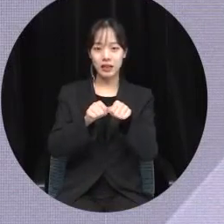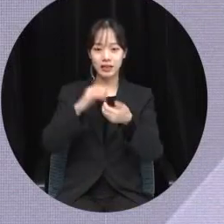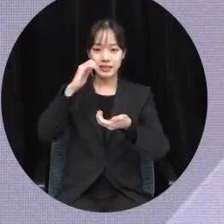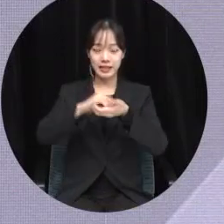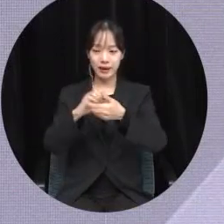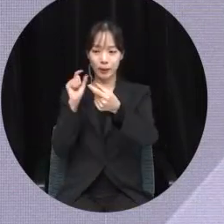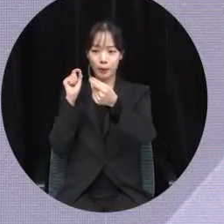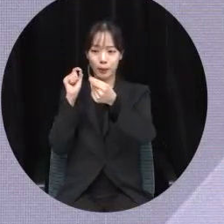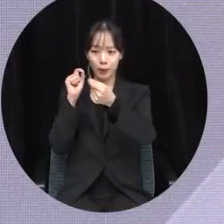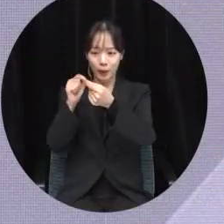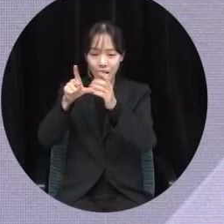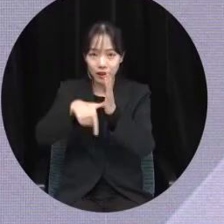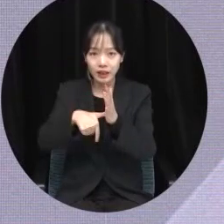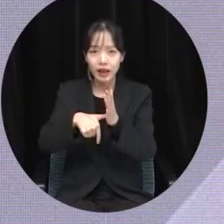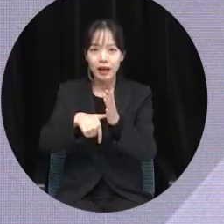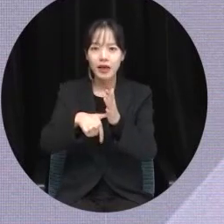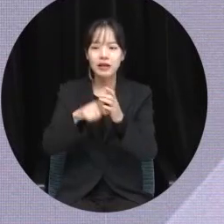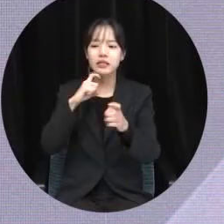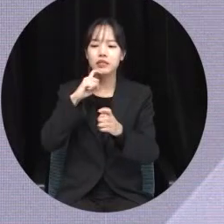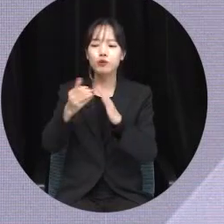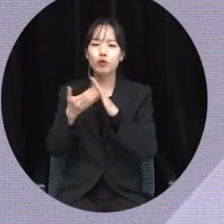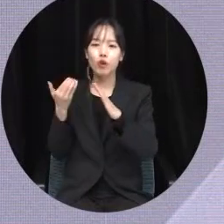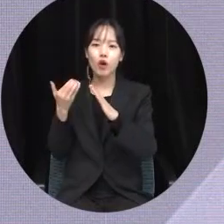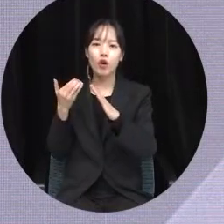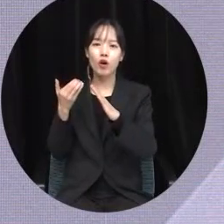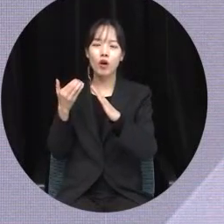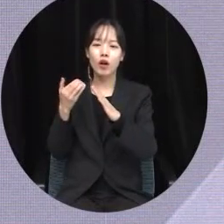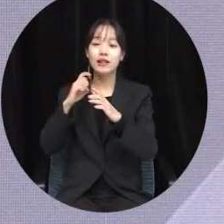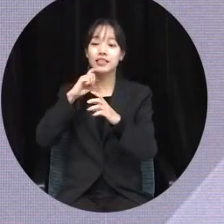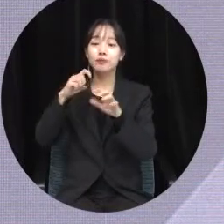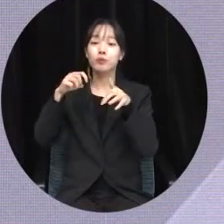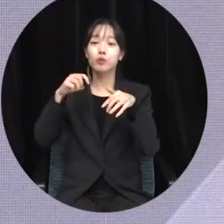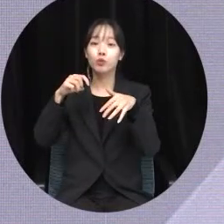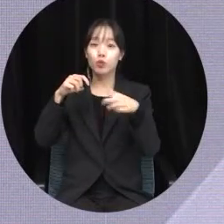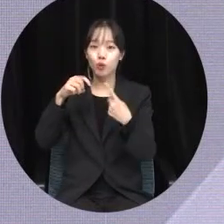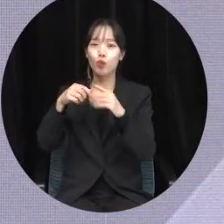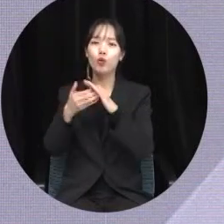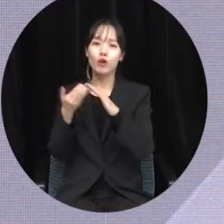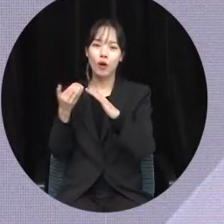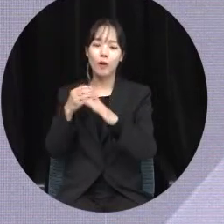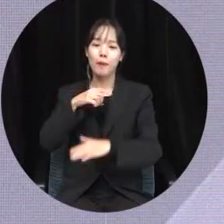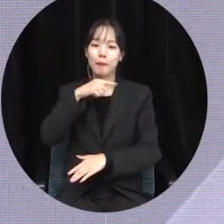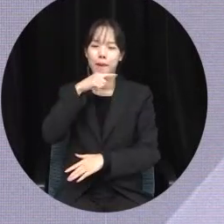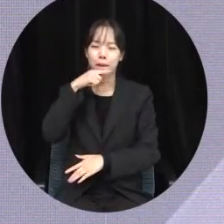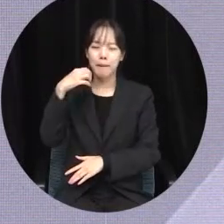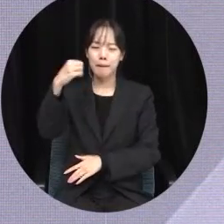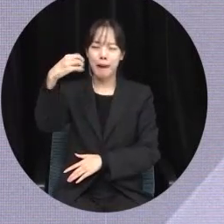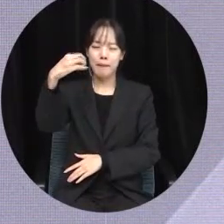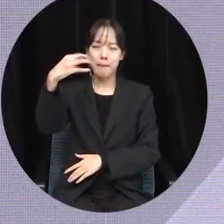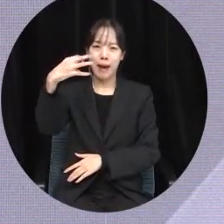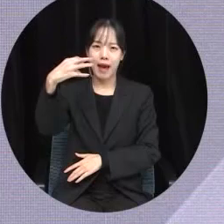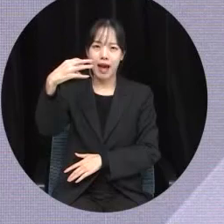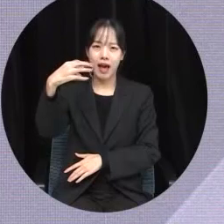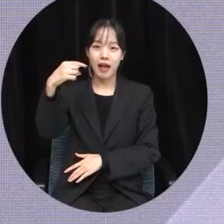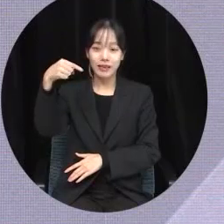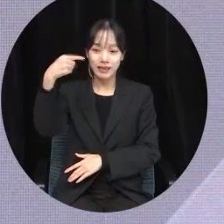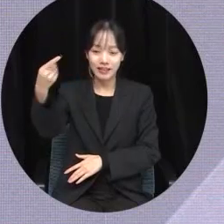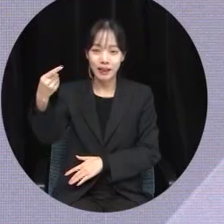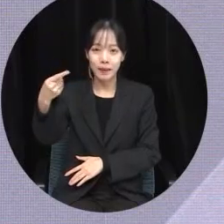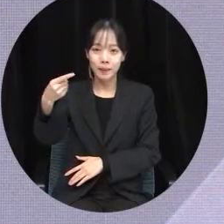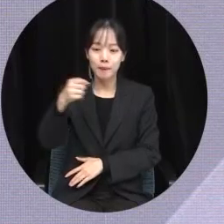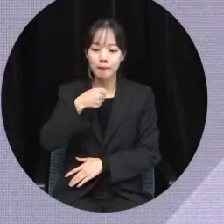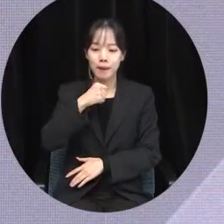붉은색으로 변경되고 발언 시간을 초과한 경우 마이크 전원은 자동으로 꺼지게 됩니다.